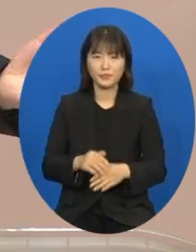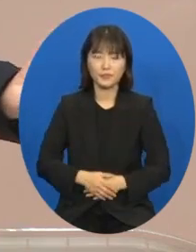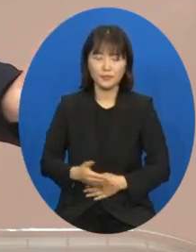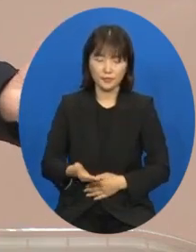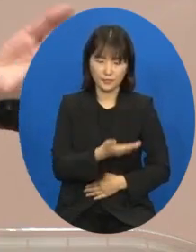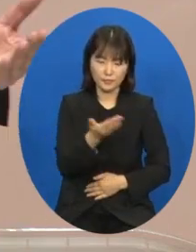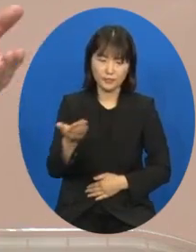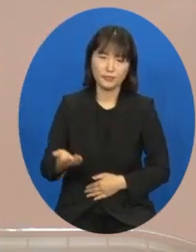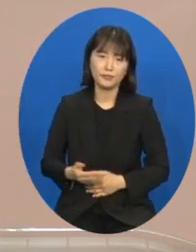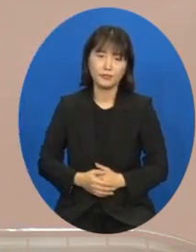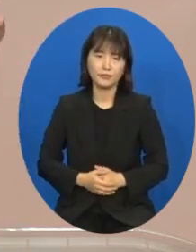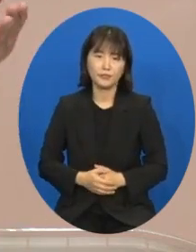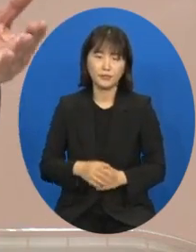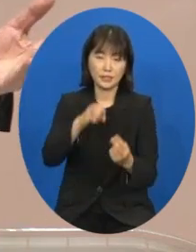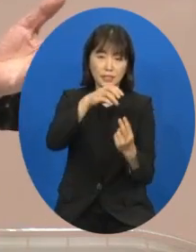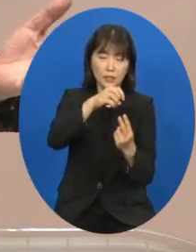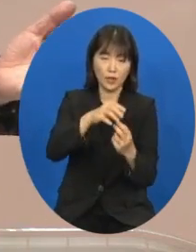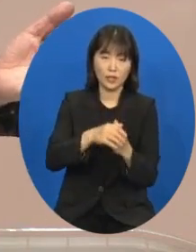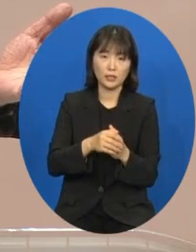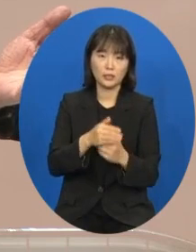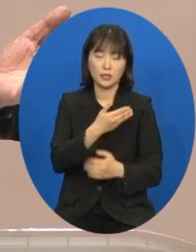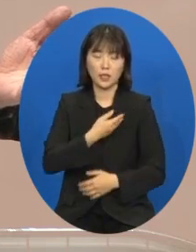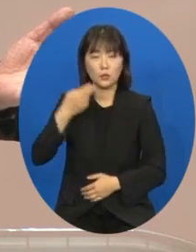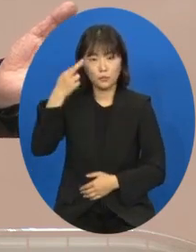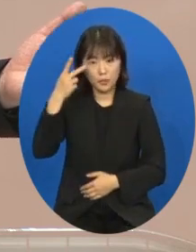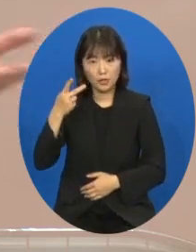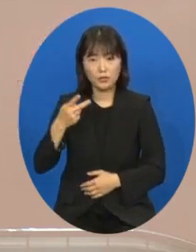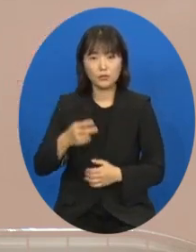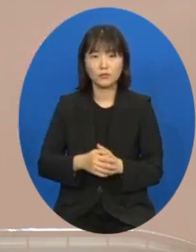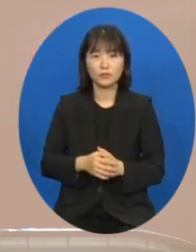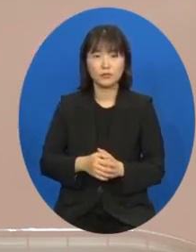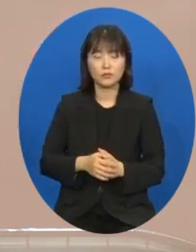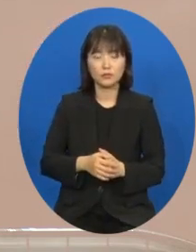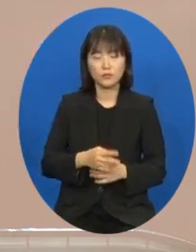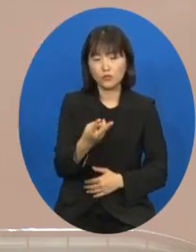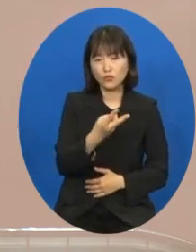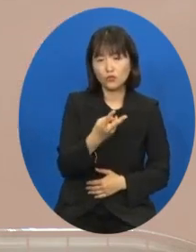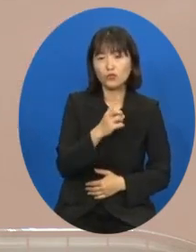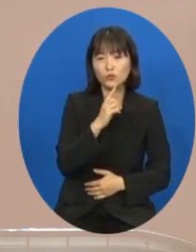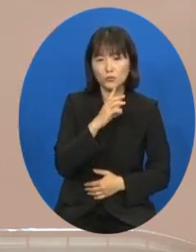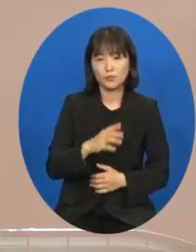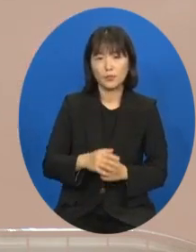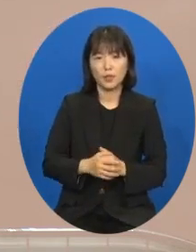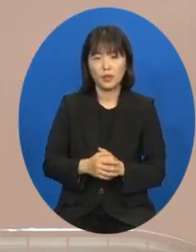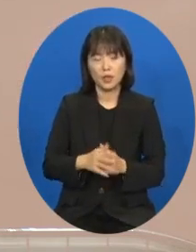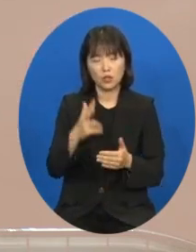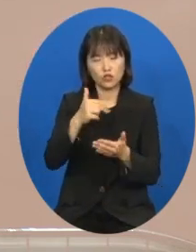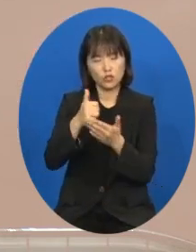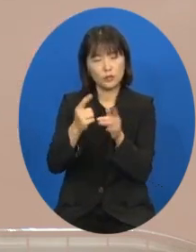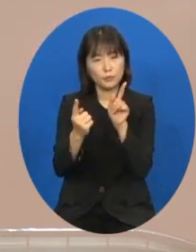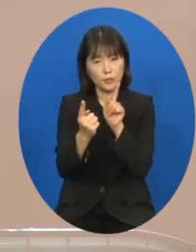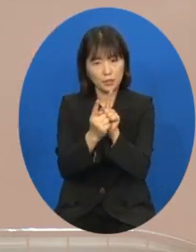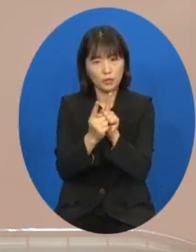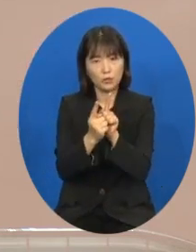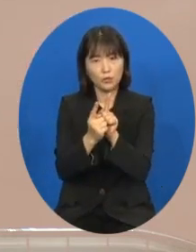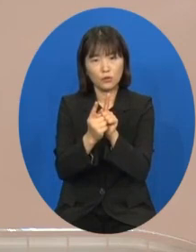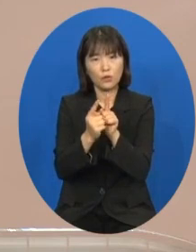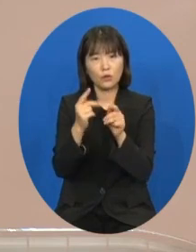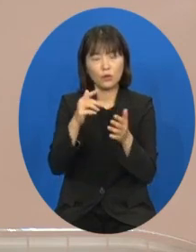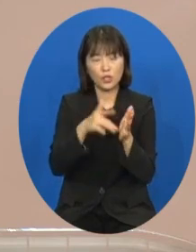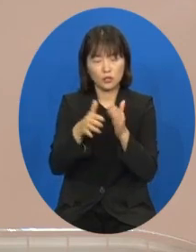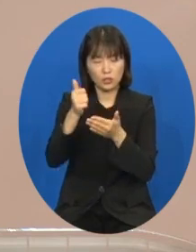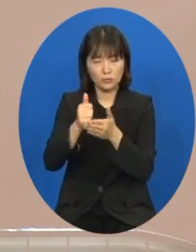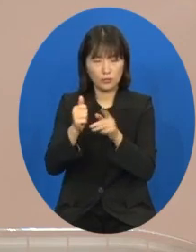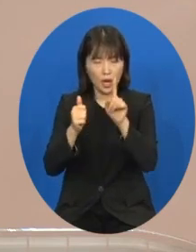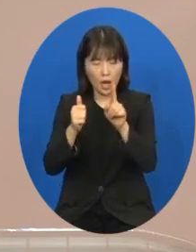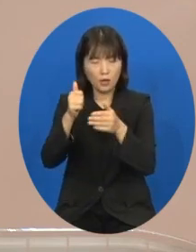여러분 세례 요한, 사도 바울 그분들만 주님을 만나고 그리고 예수님